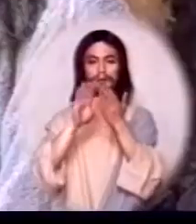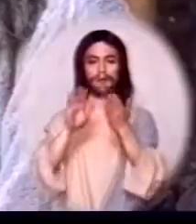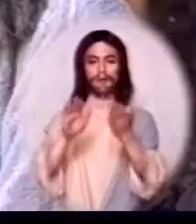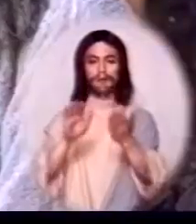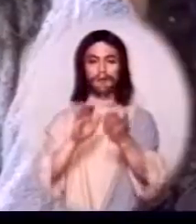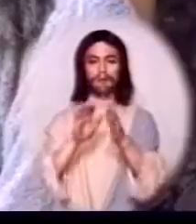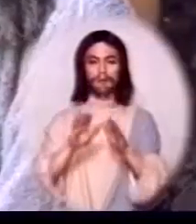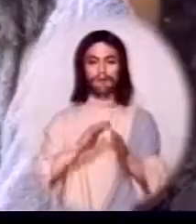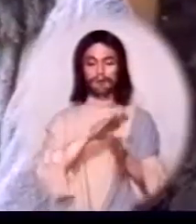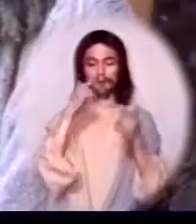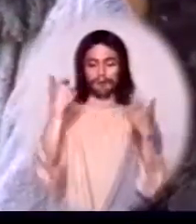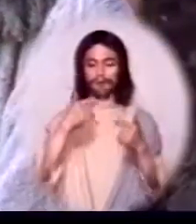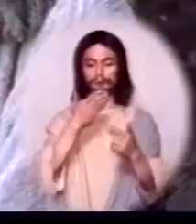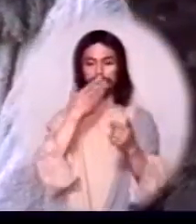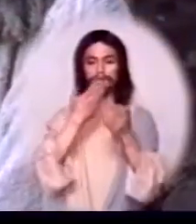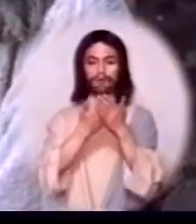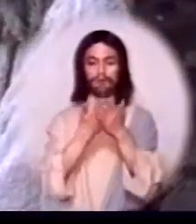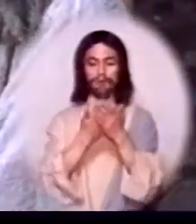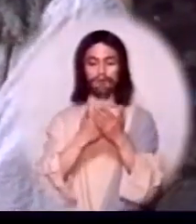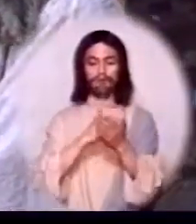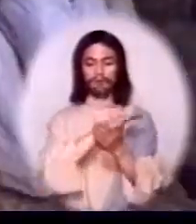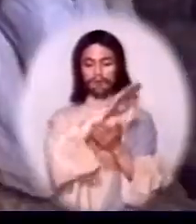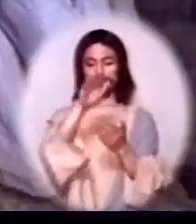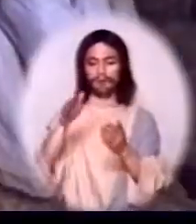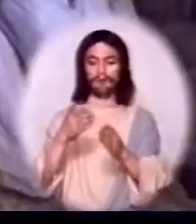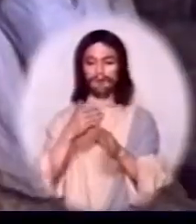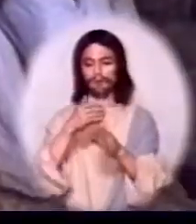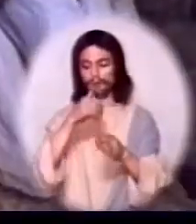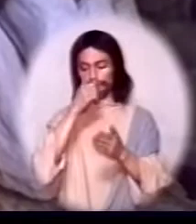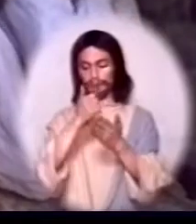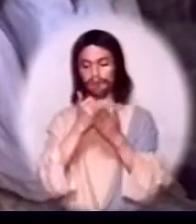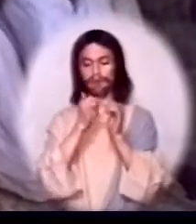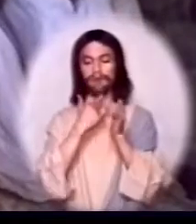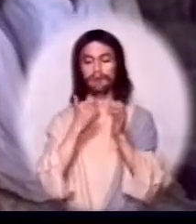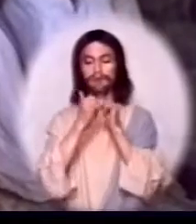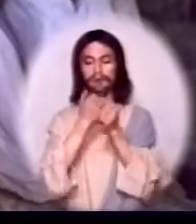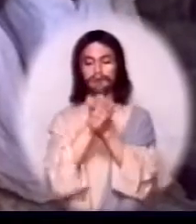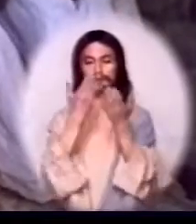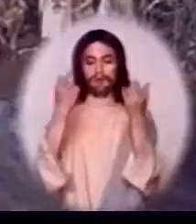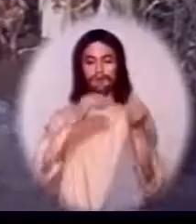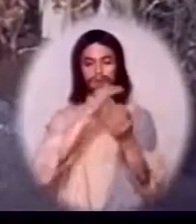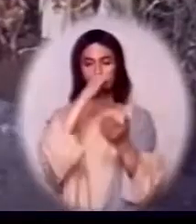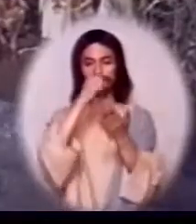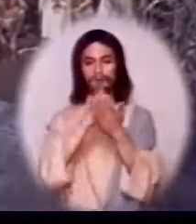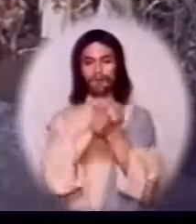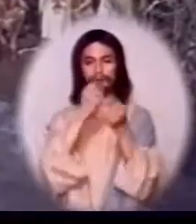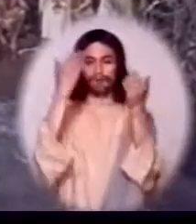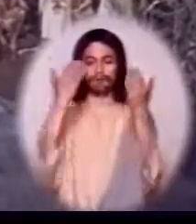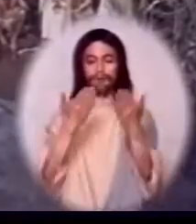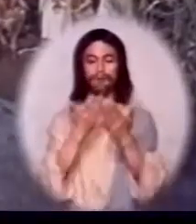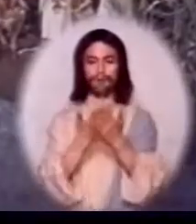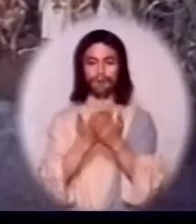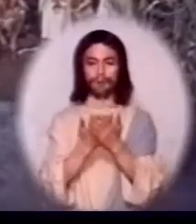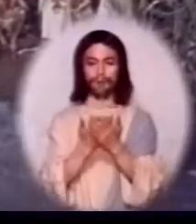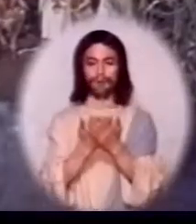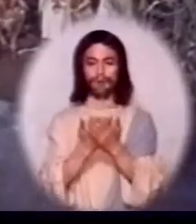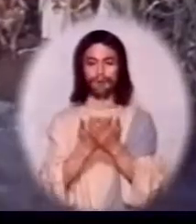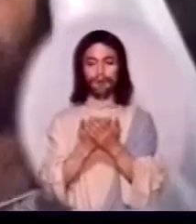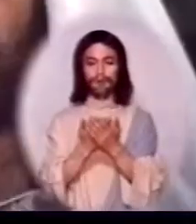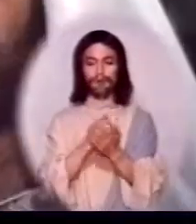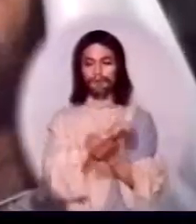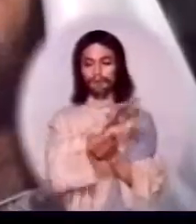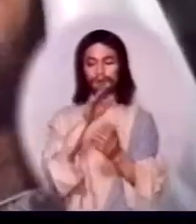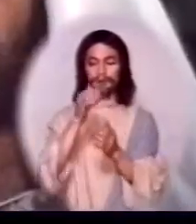땅에서도 이루어지이다. 우리에게 일용할 양식을 주옵시고, 우리가 우리에게 죄 지은 자를 사함과 같이 우리의 죄를 사하여